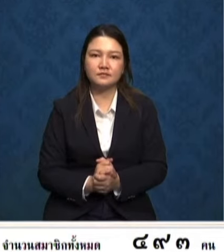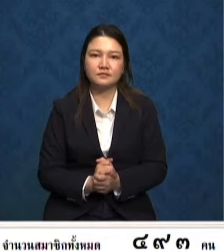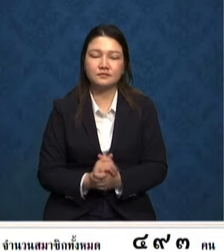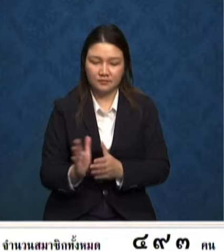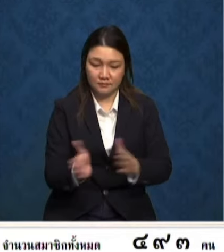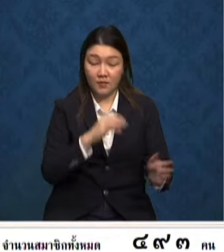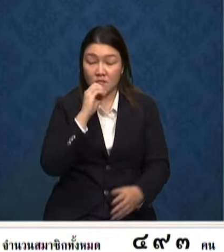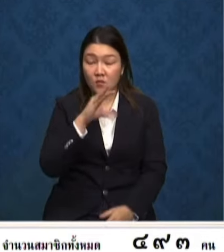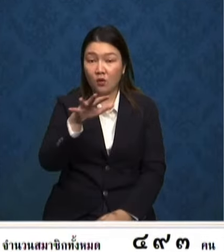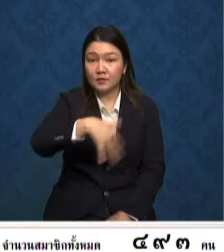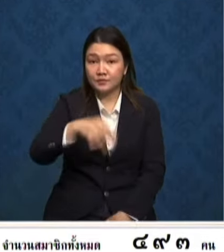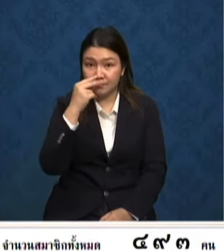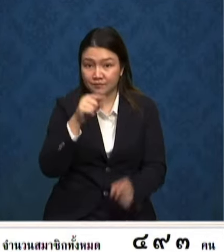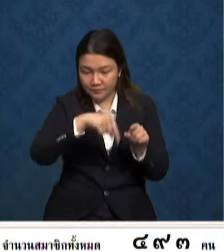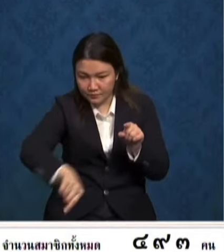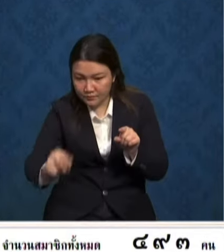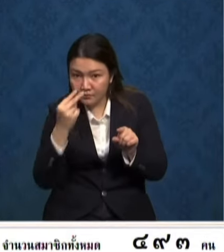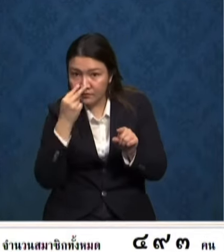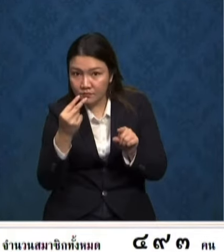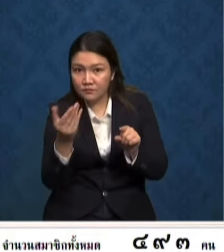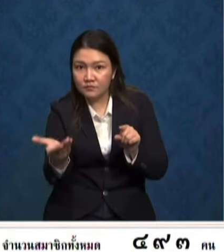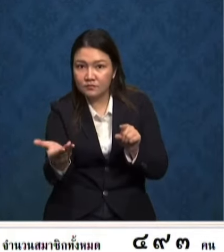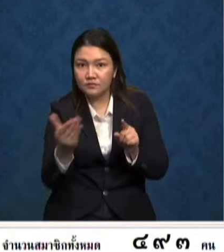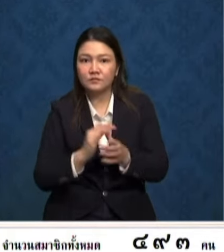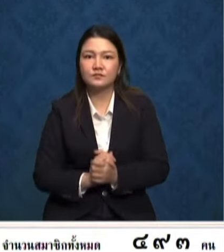ผมอยากให้เรามาดูอีกจุดหนึ่ง